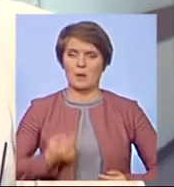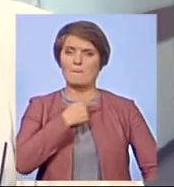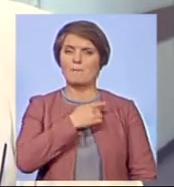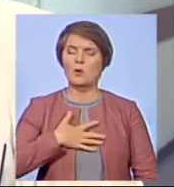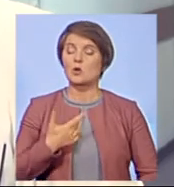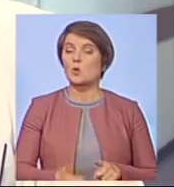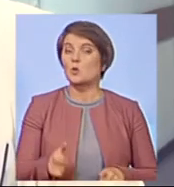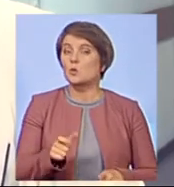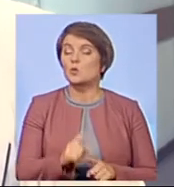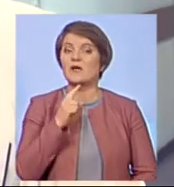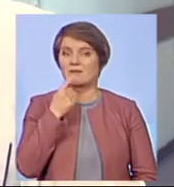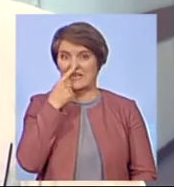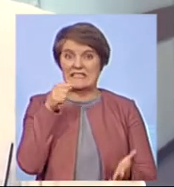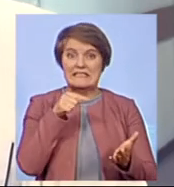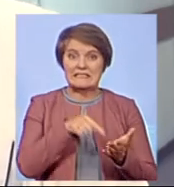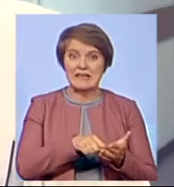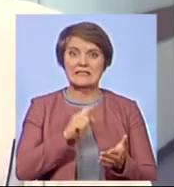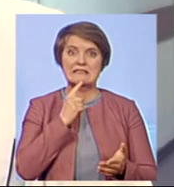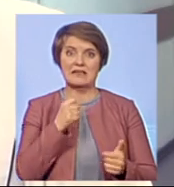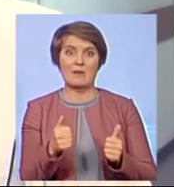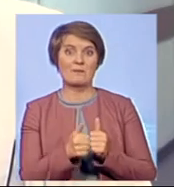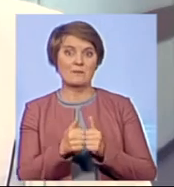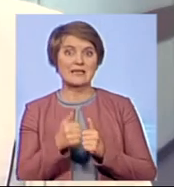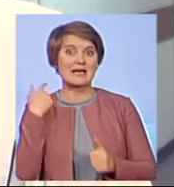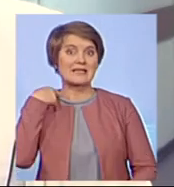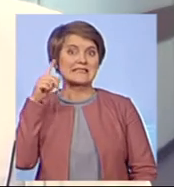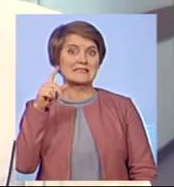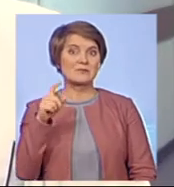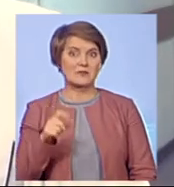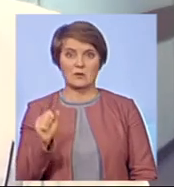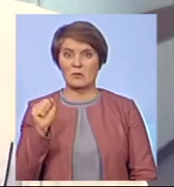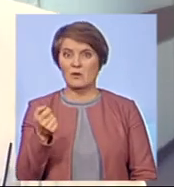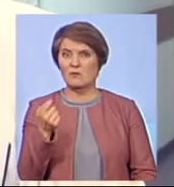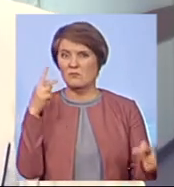дістатися до нього складно. Близько спини й мозок. Найменша помилка може його паралізувати.